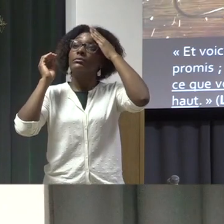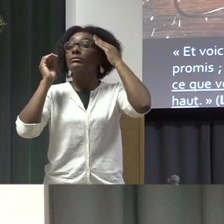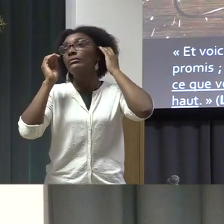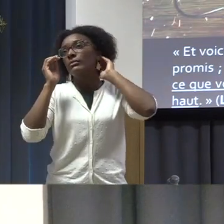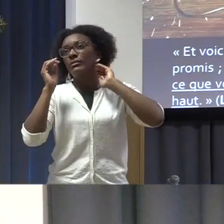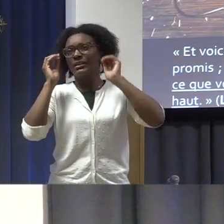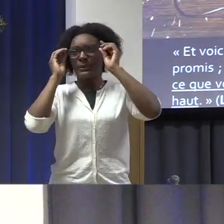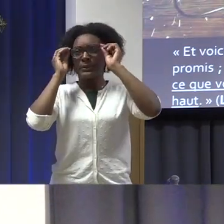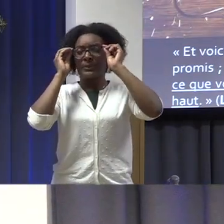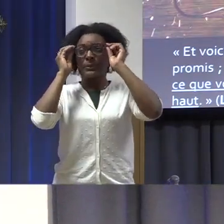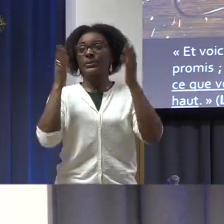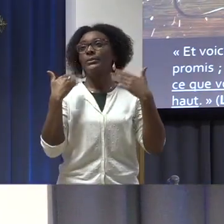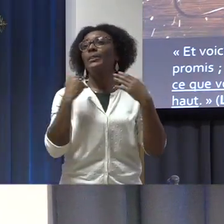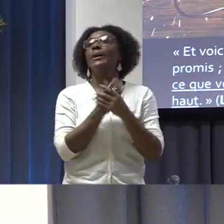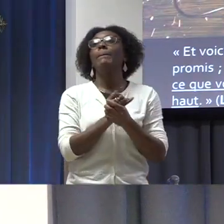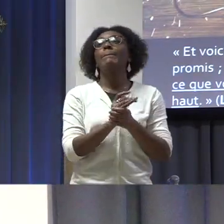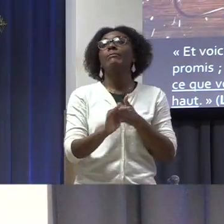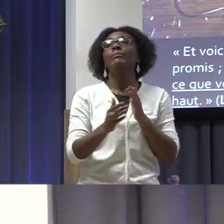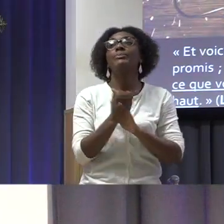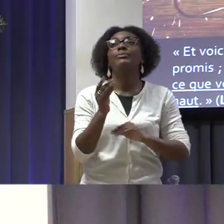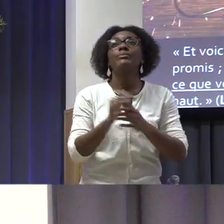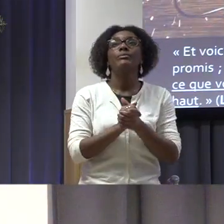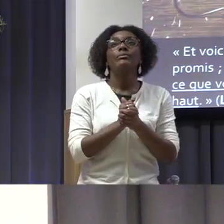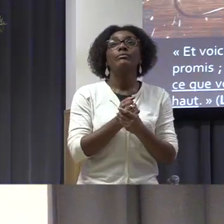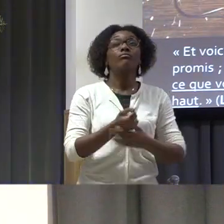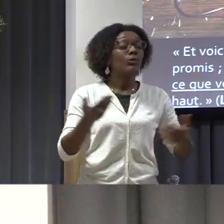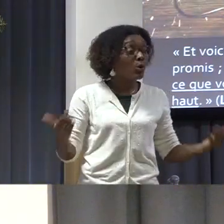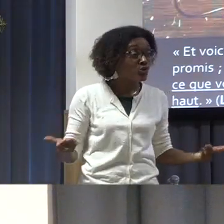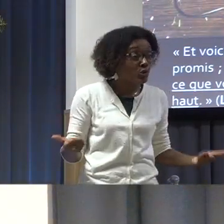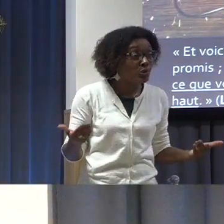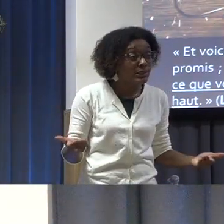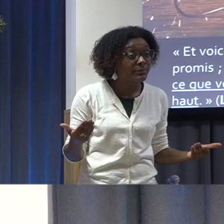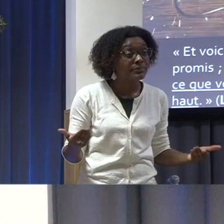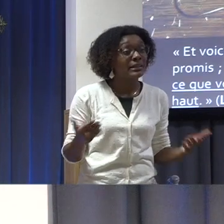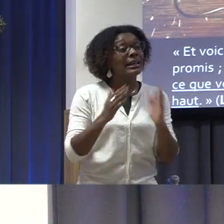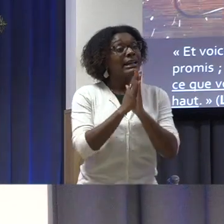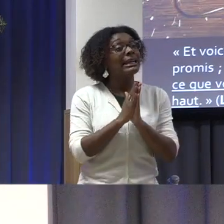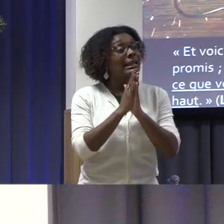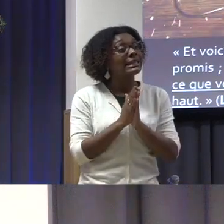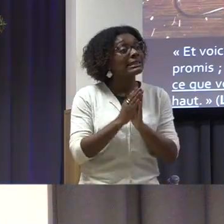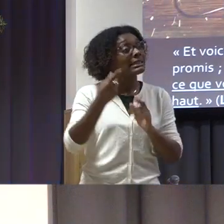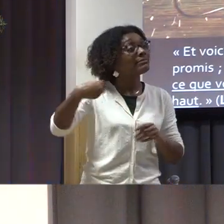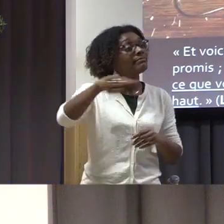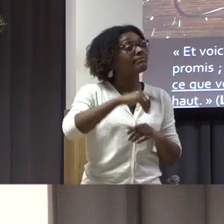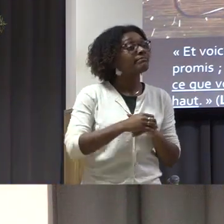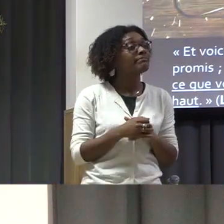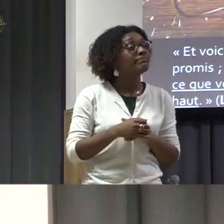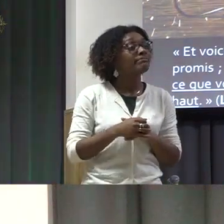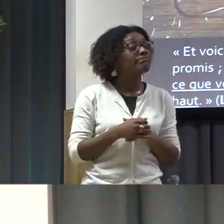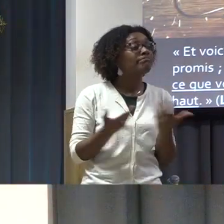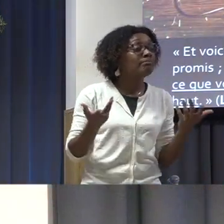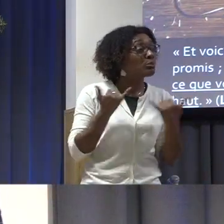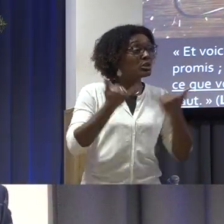l'église d'aujourd'hui n'a pas la puissance les gens sont dans la réflexion sont dans le